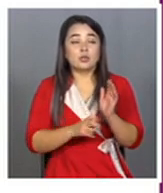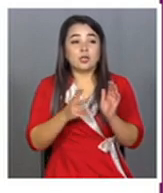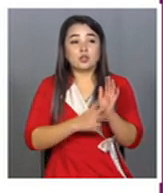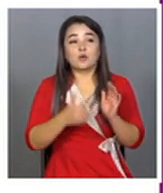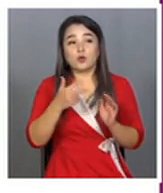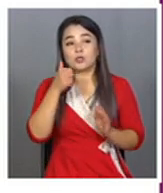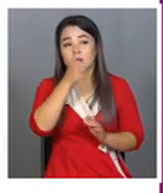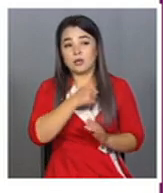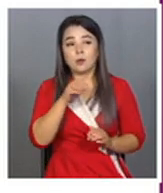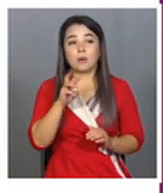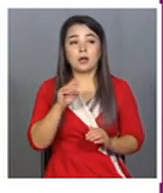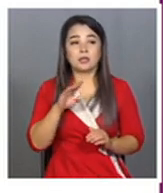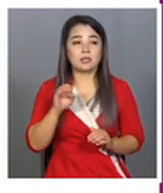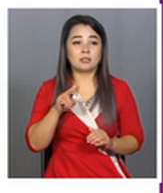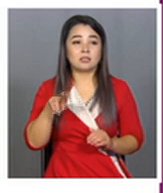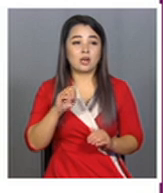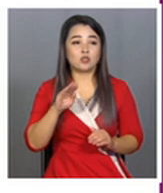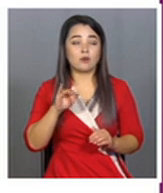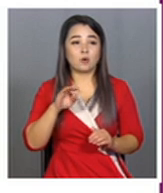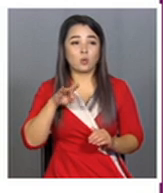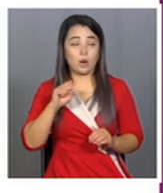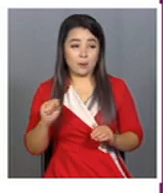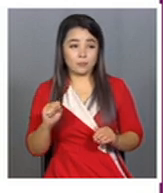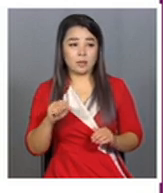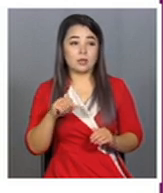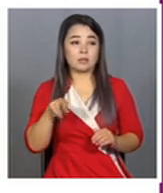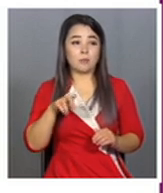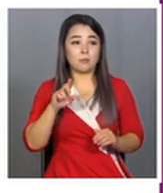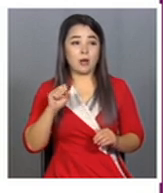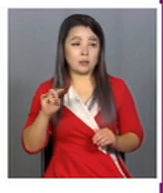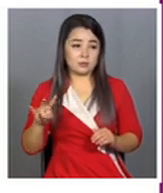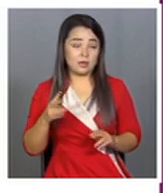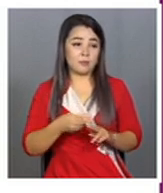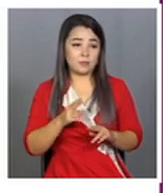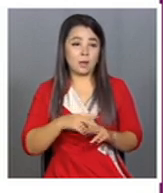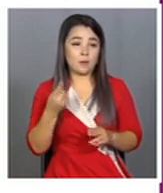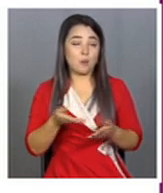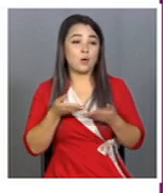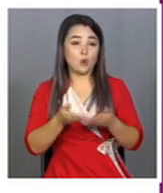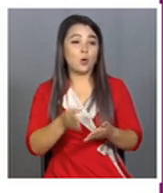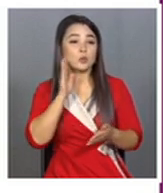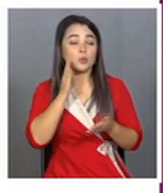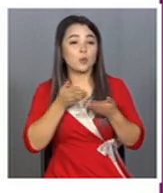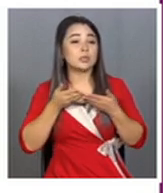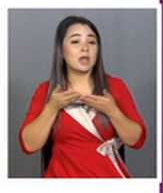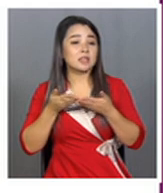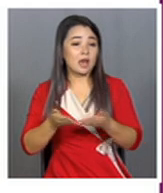1783 жылы маркиз де Жофруа де Абан бірінші пароходты суға түсірді.